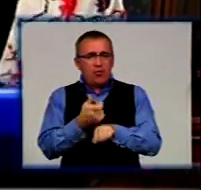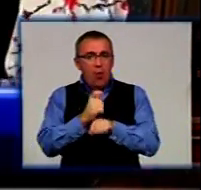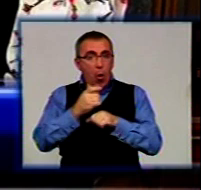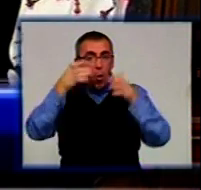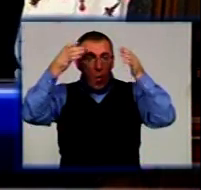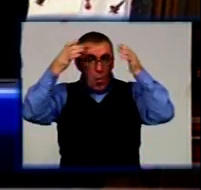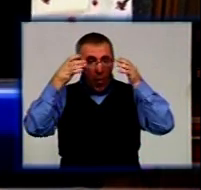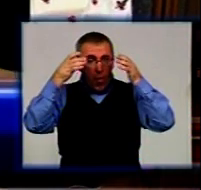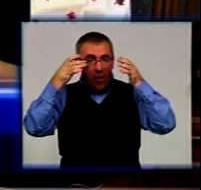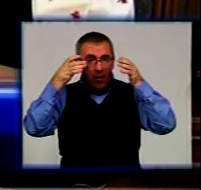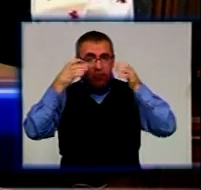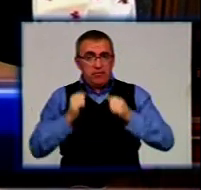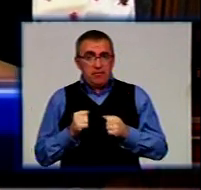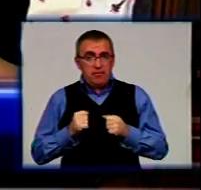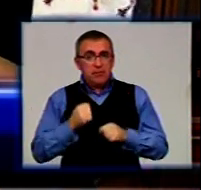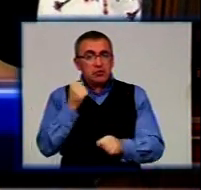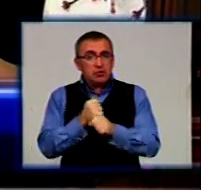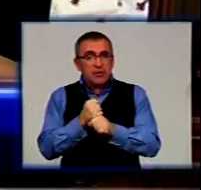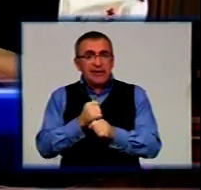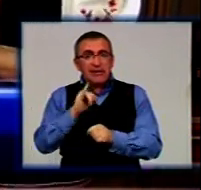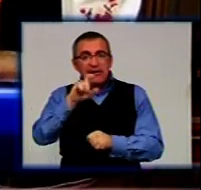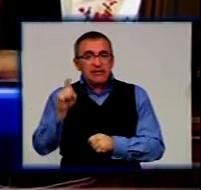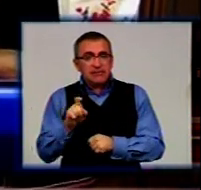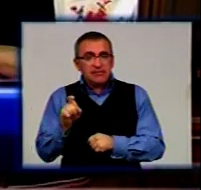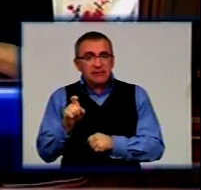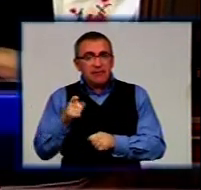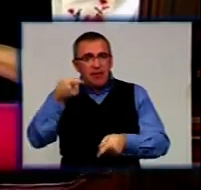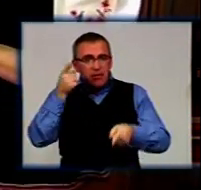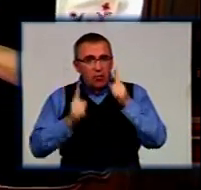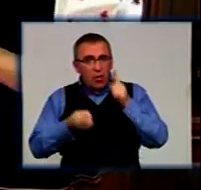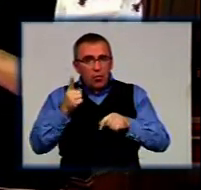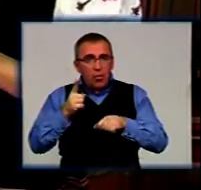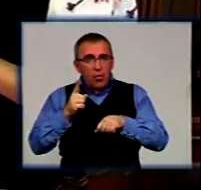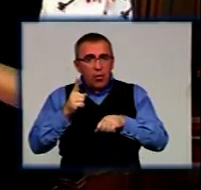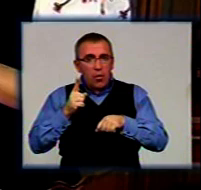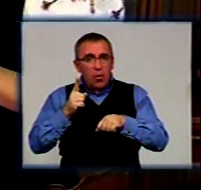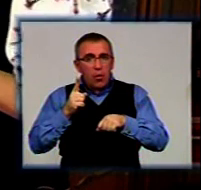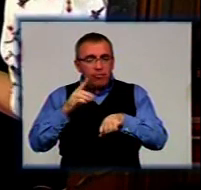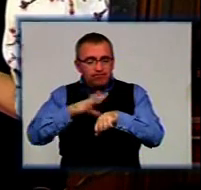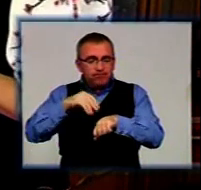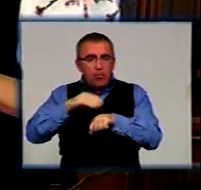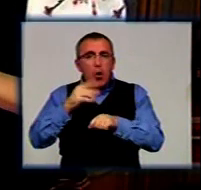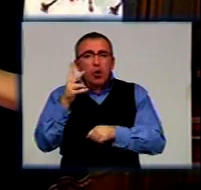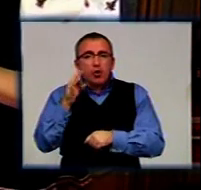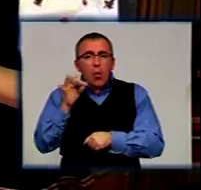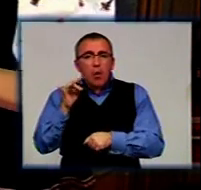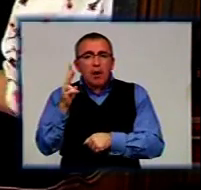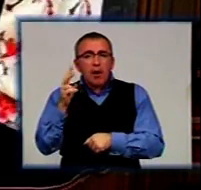головний убір зроблений із натурального хутра норки.